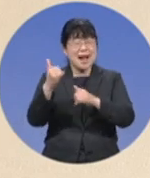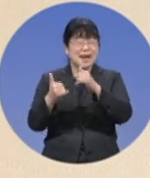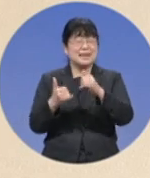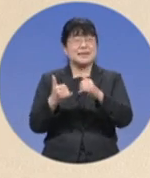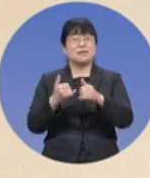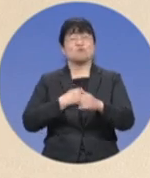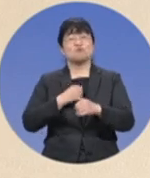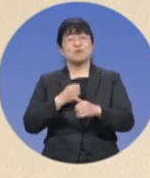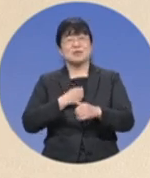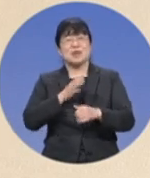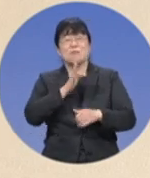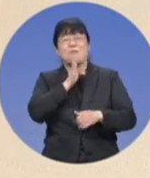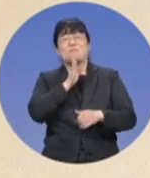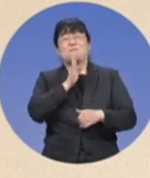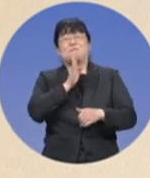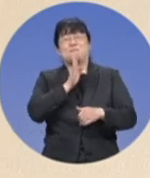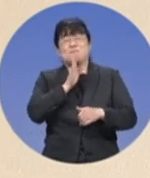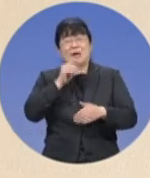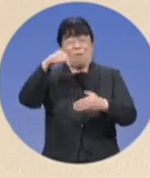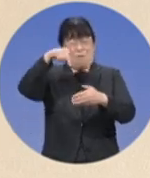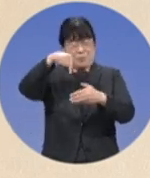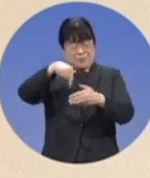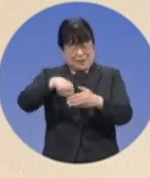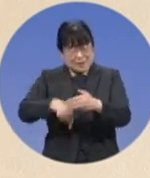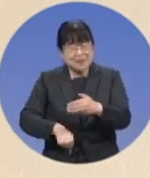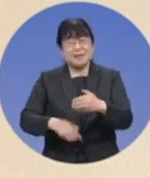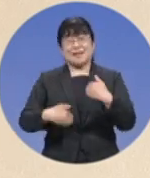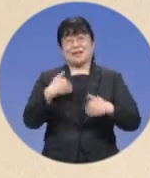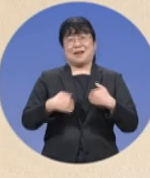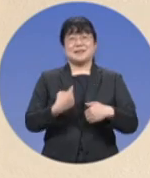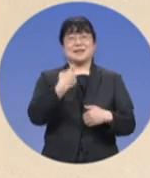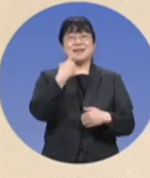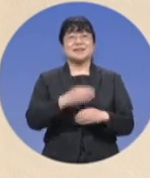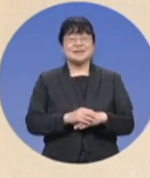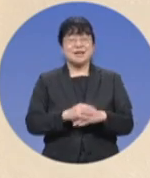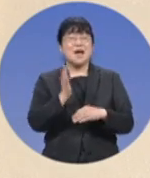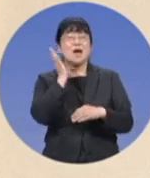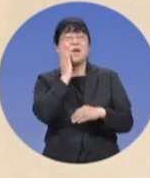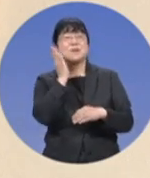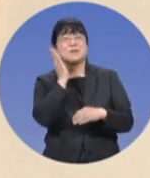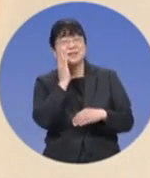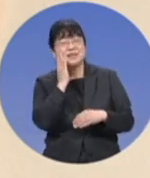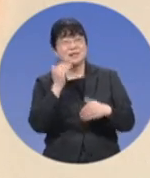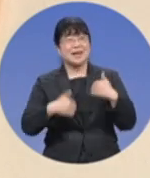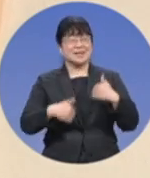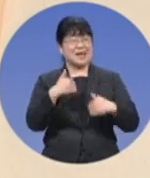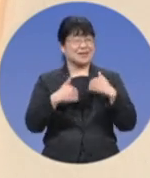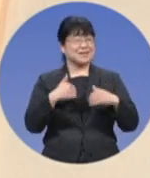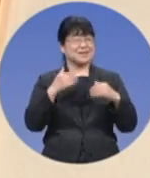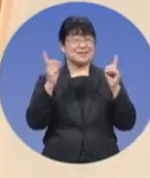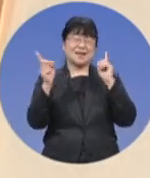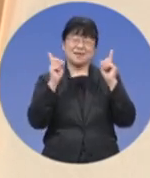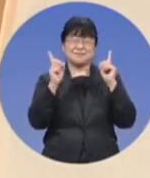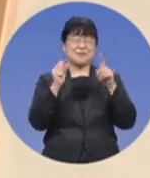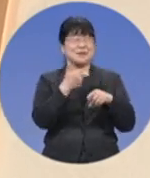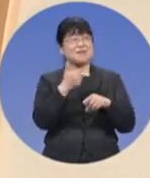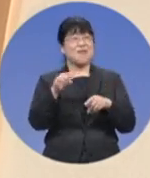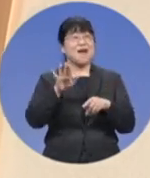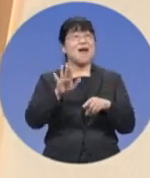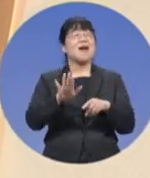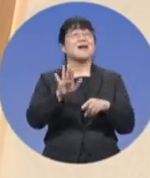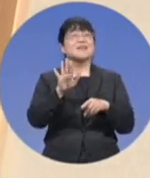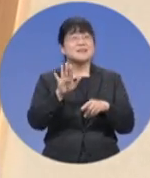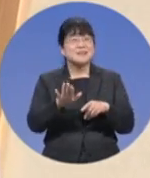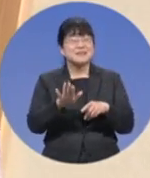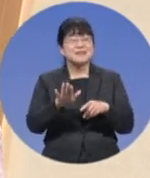てもう本当に奥が深くて楽しかったです。美味しいものや楽しいレジャーもたくさんあって語り尽